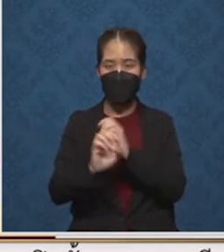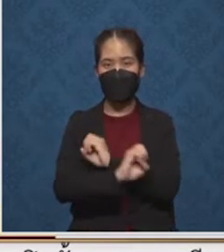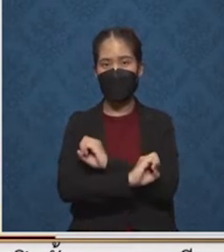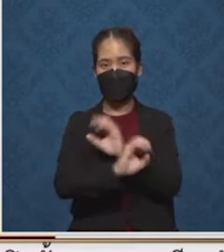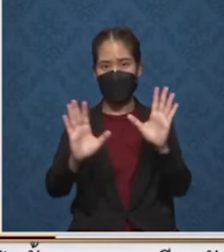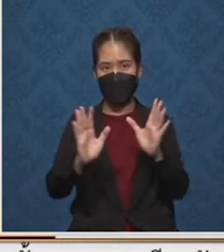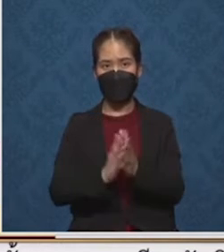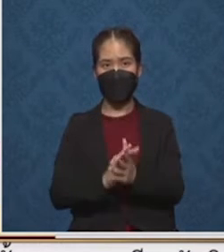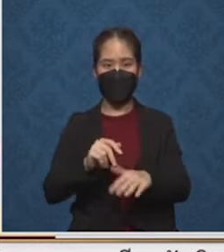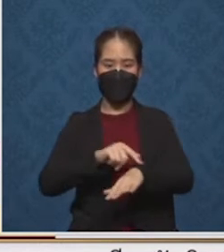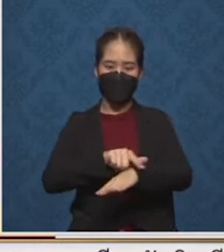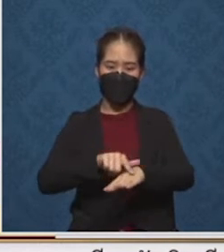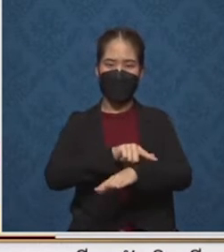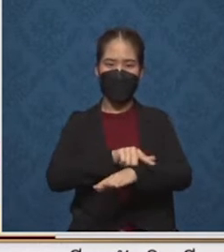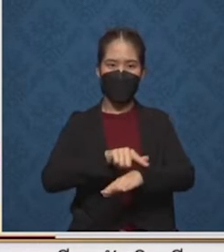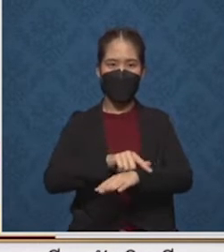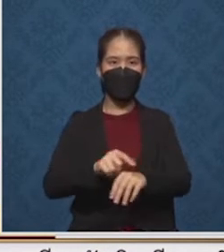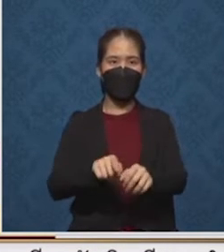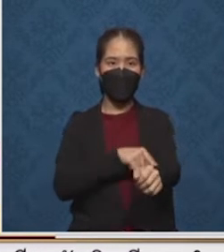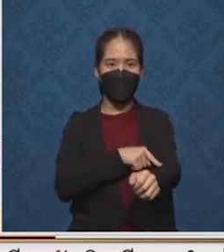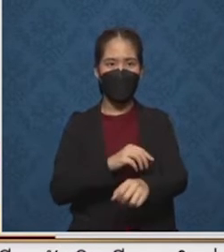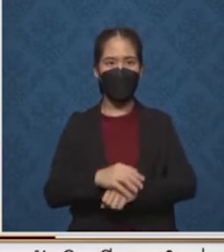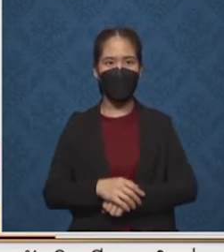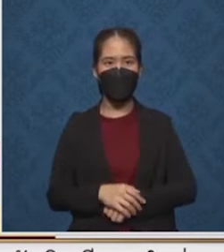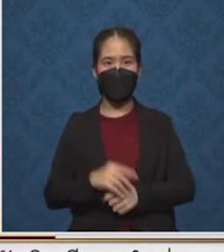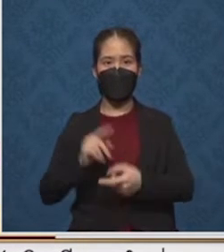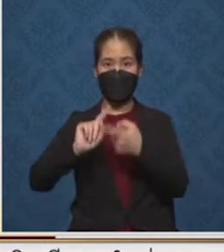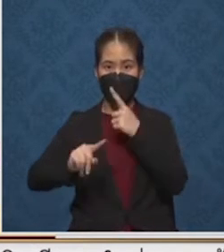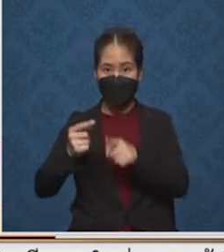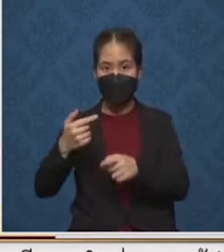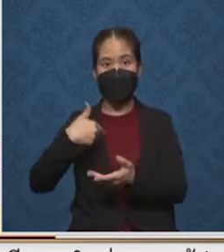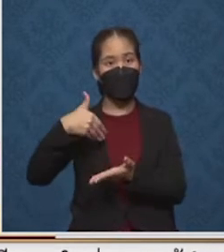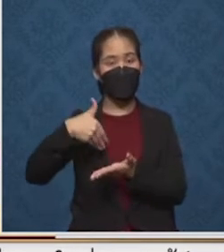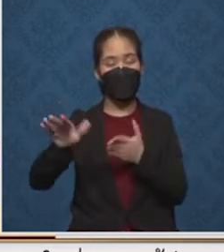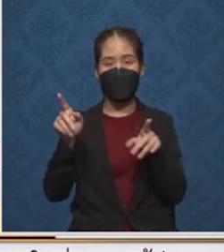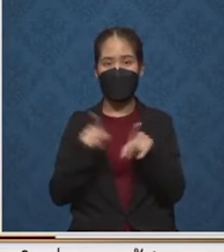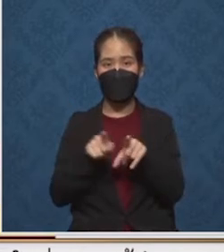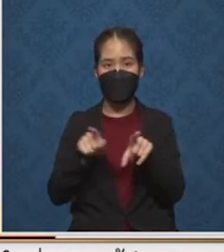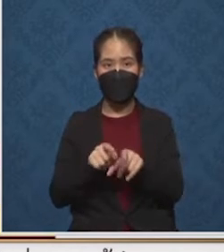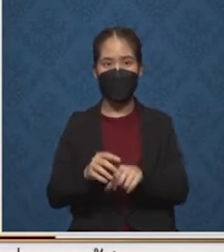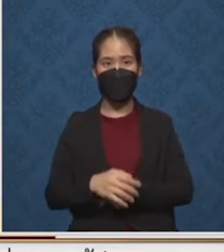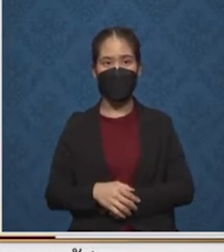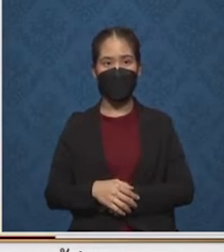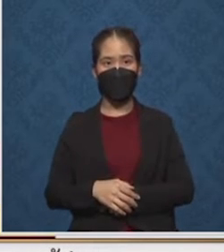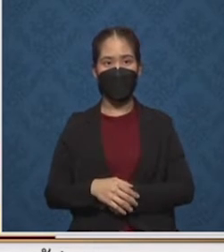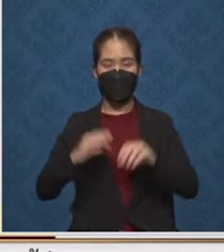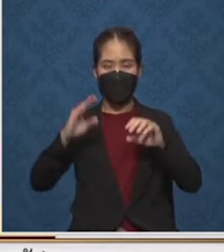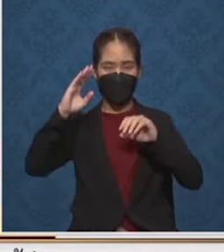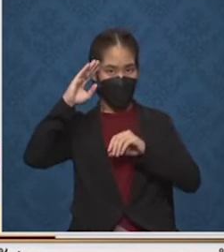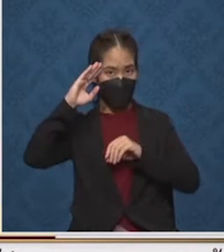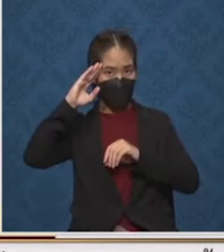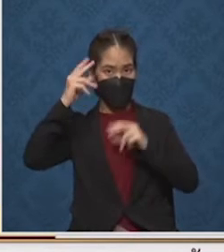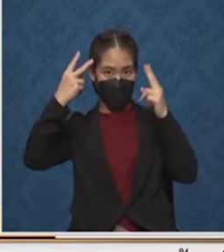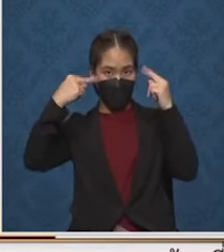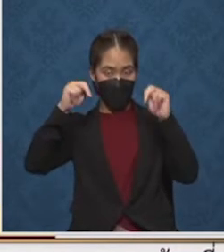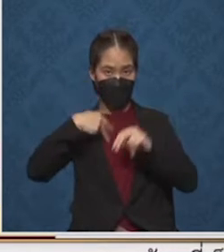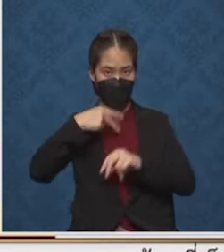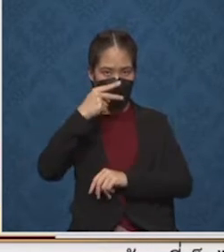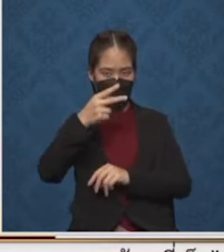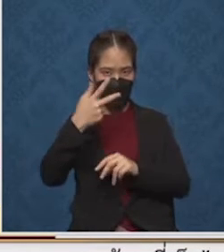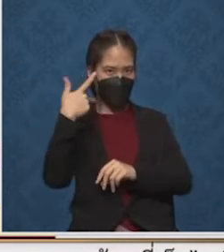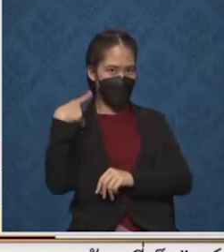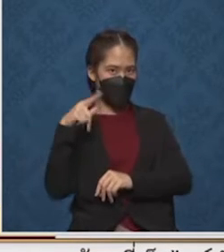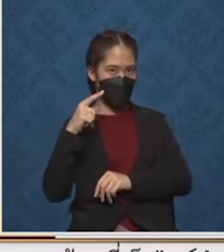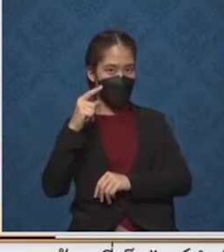ใช่เวลาพอสมควรเขาไม่เลือกหน้านะครับแม่เป็นเพื่อนกันอย่างไล่ประยุทธ์จันทร์โอชาเห็นมาสิ่งนี้มันจะเป็นประโยชน์